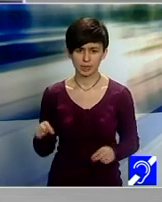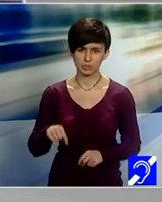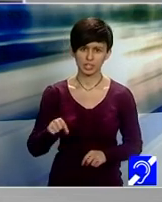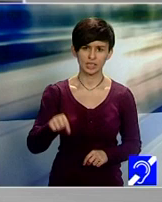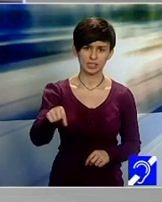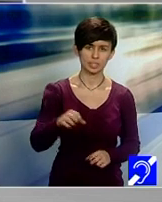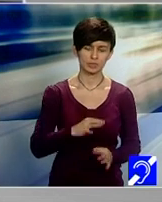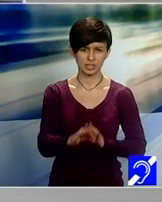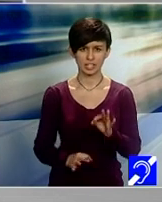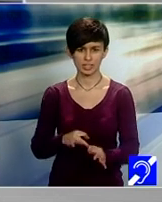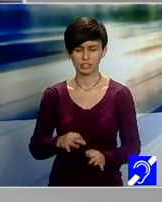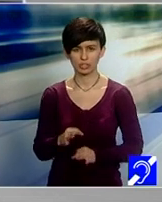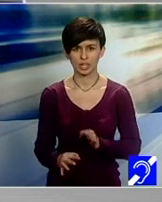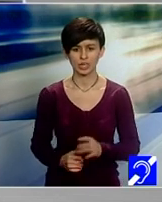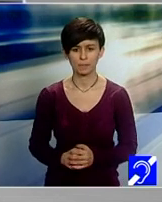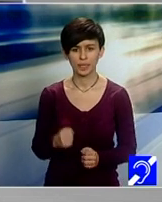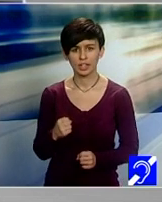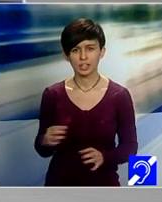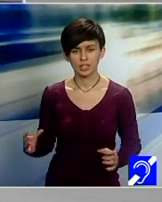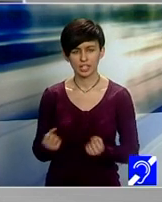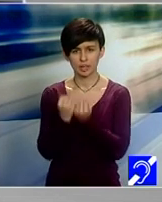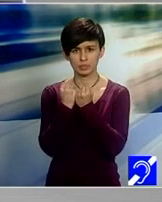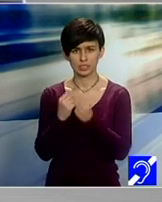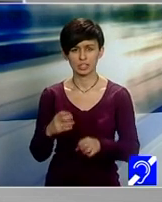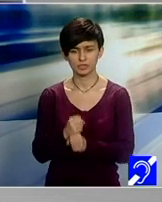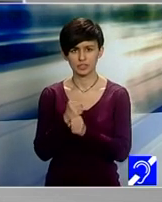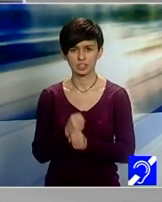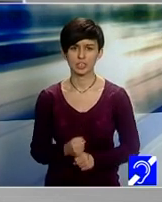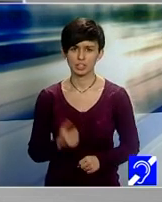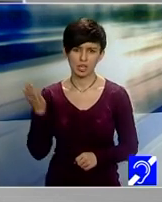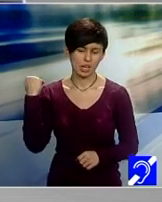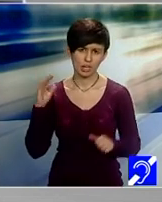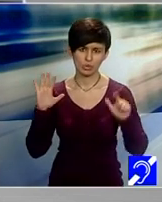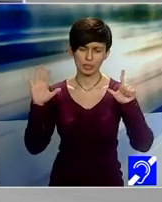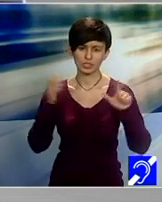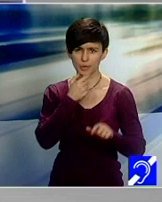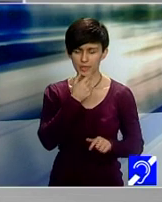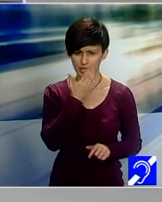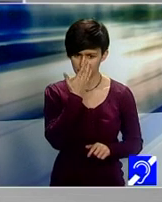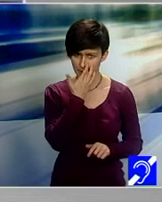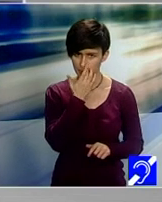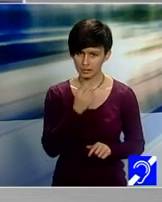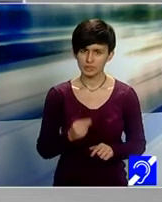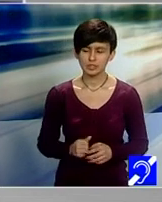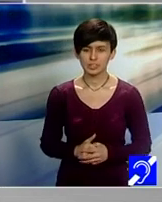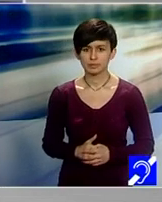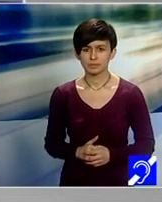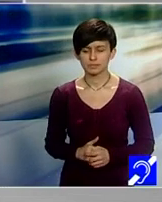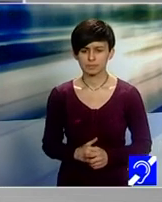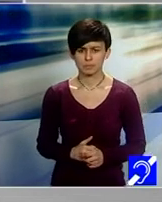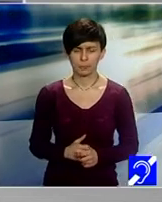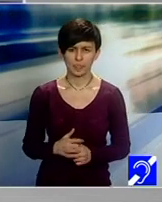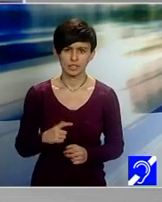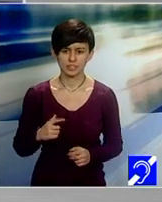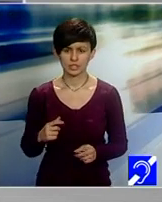posibil. Ne-am înființat în urmă cu 7 ani. Suntem deja la 4-a ediție a unei distribuții naționale de semințe pe